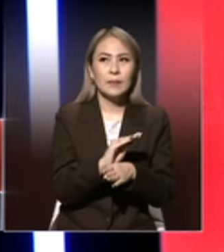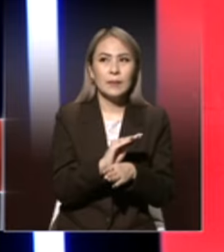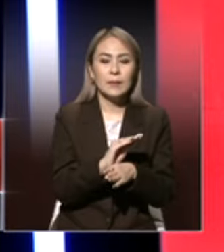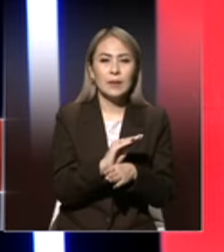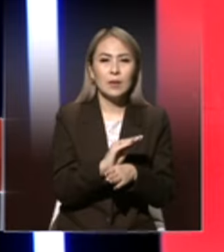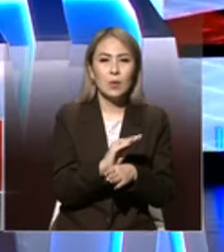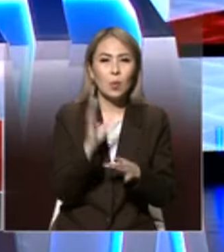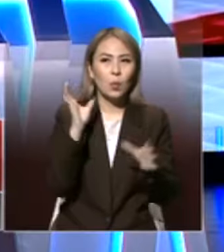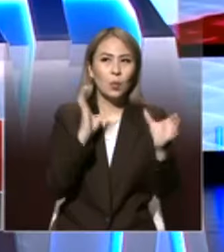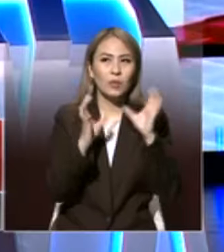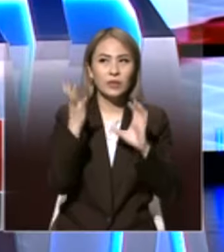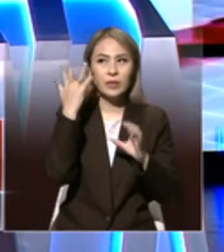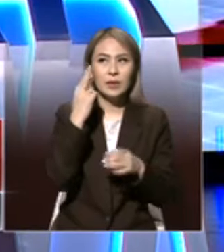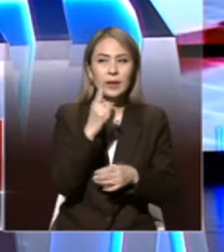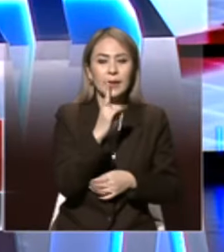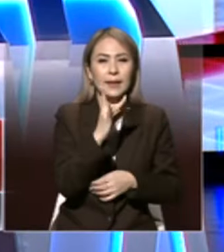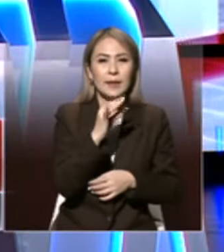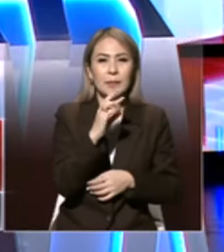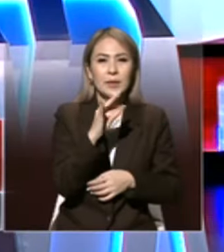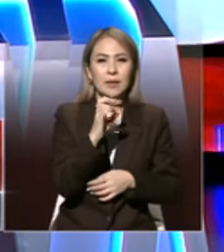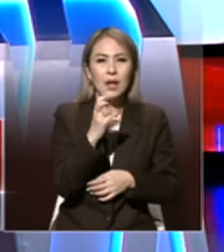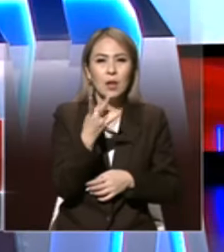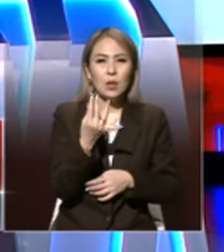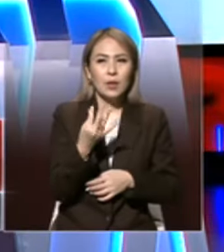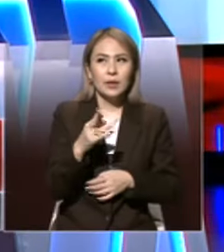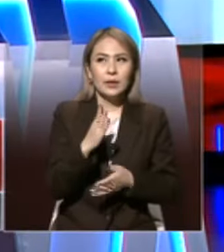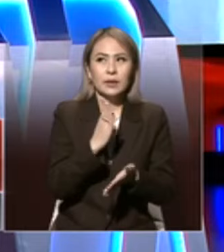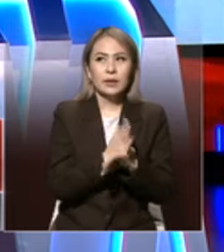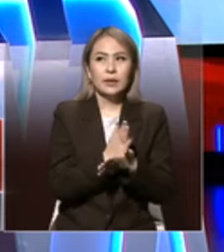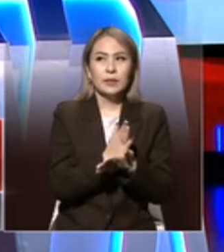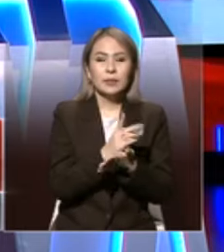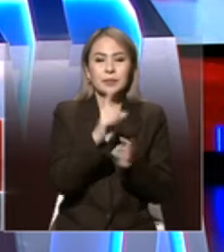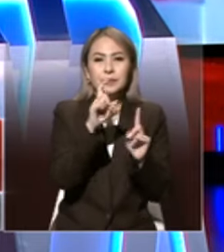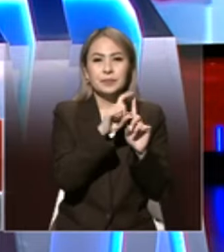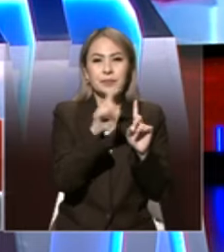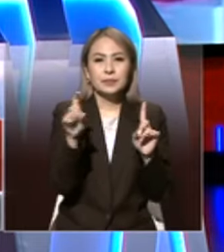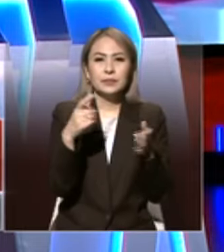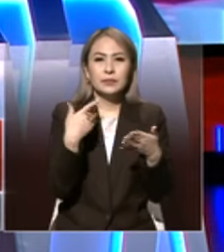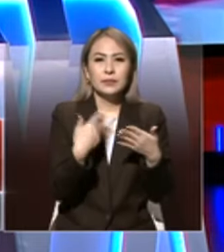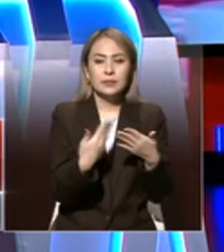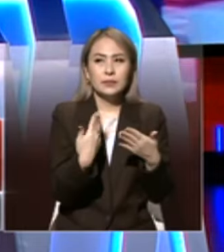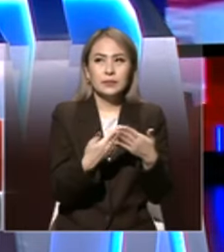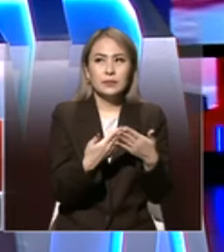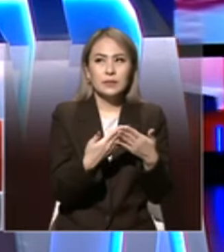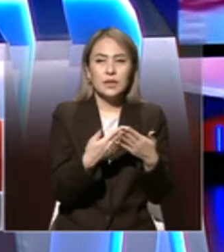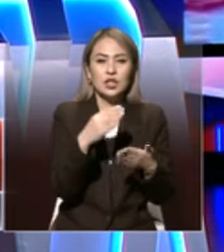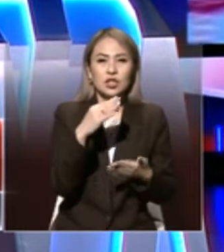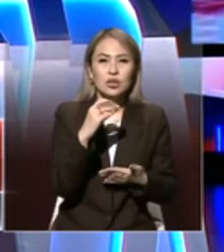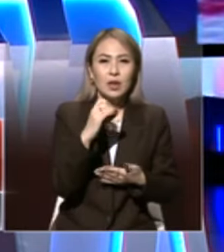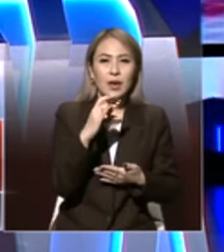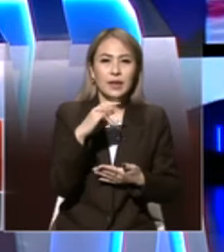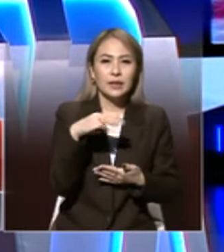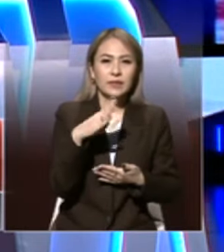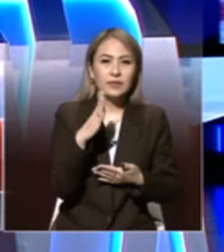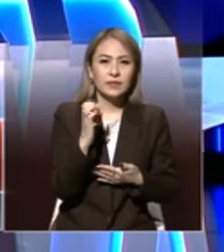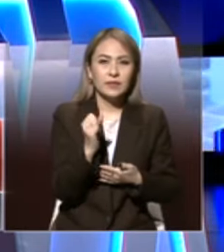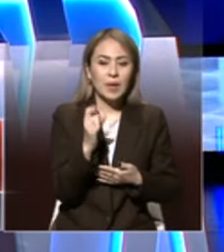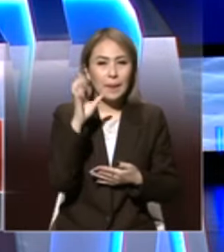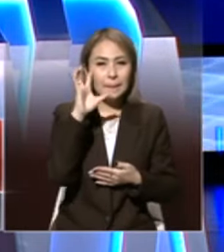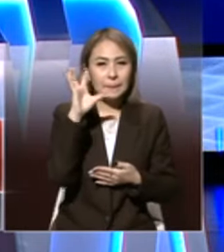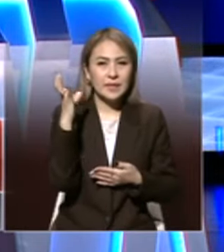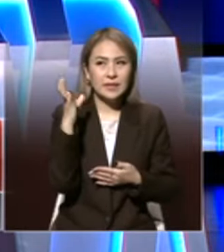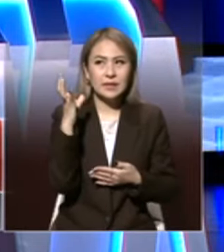біз университетте оны өттік. Криминология ғылымында виктимология деген тағы бөлім бар. Ол жертва дейді, ненің